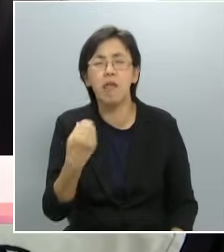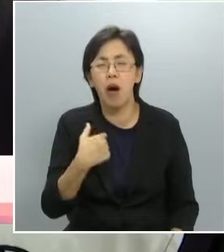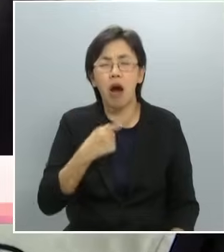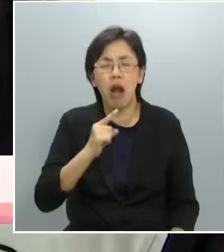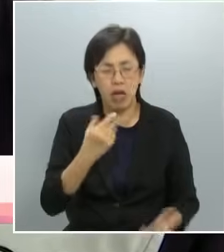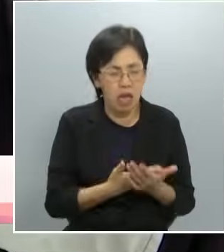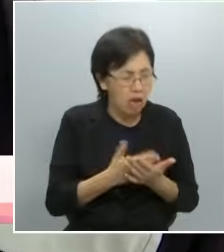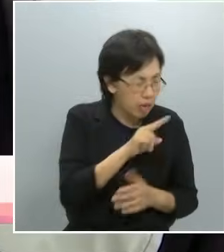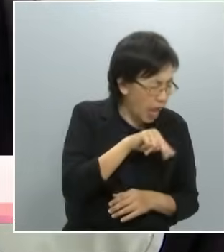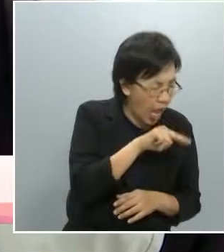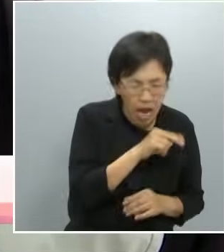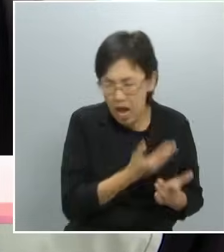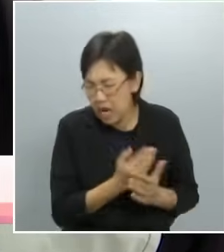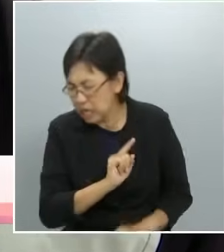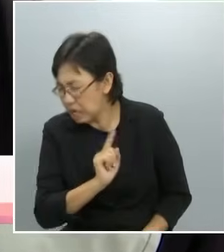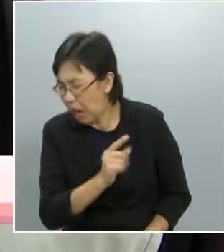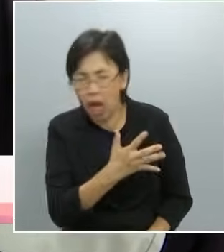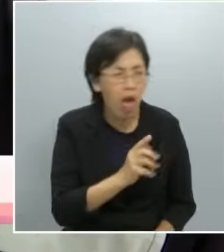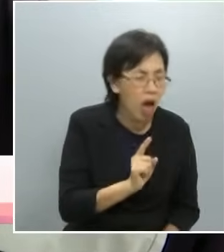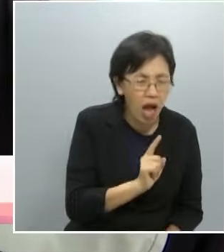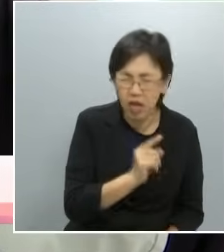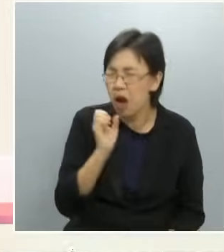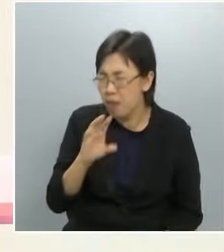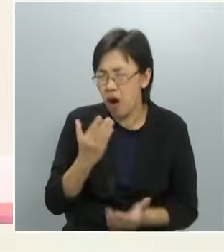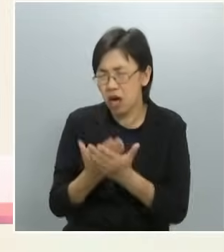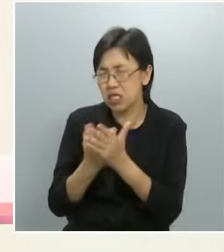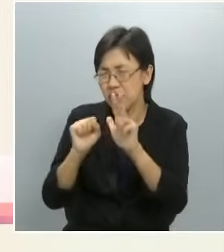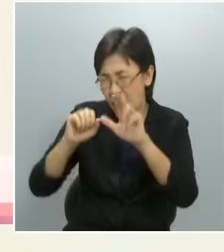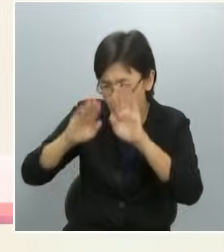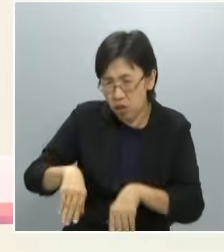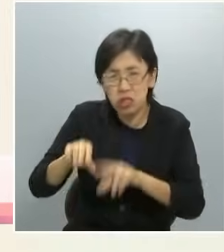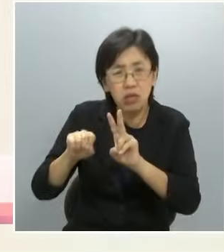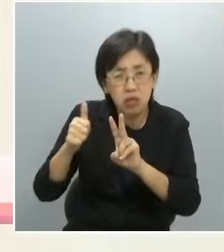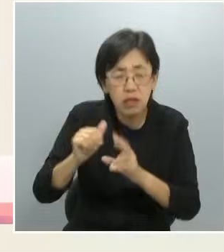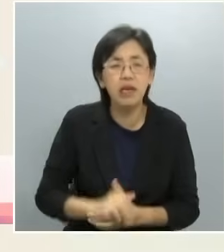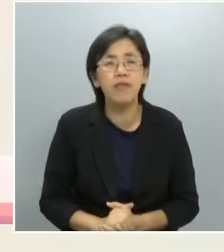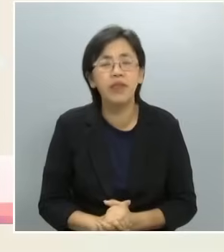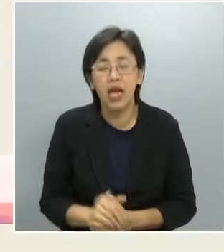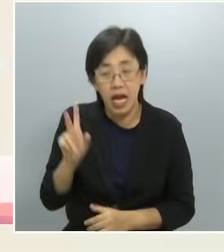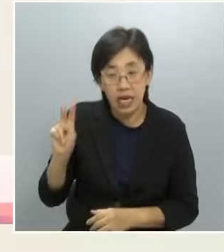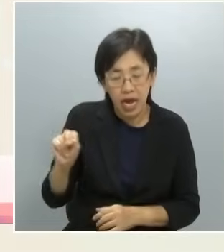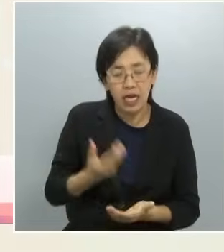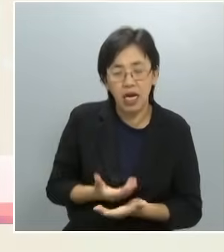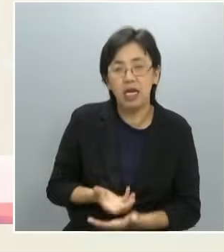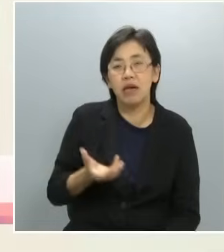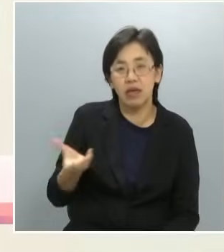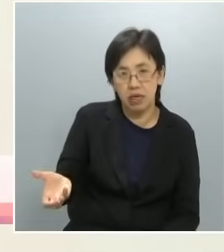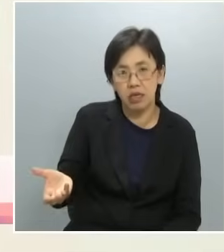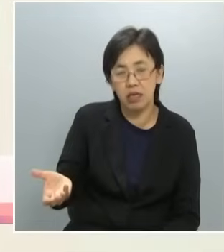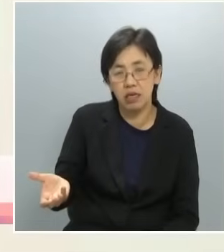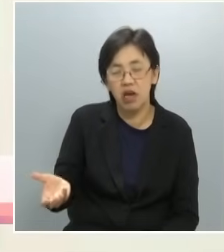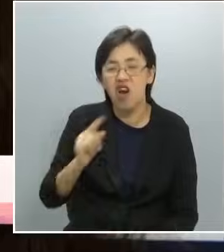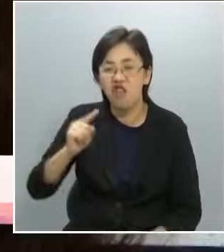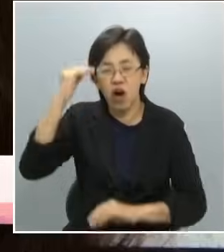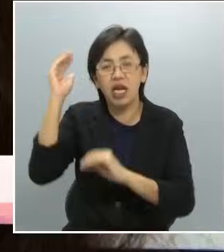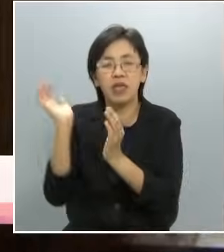ตนเองไม่รู้จะไปหาเงินมาจากไหนก็ขอต่อรองจาก 300,000 เหลือ 200,000 แล้วก็นัดหมายจ่ายเงินพร้อมกับเข้าแจ้งความ